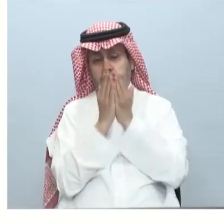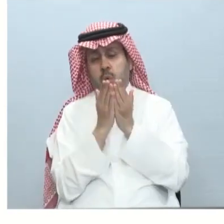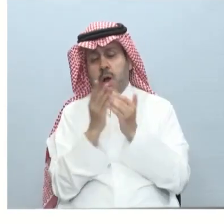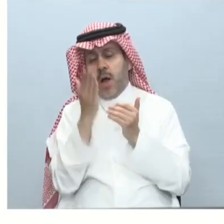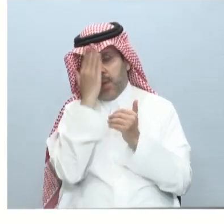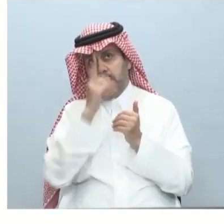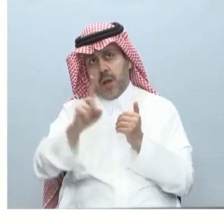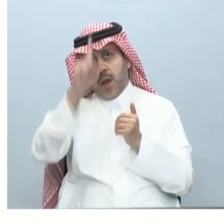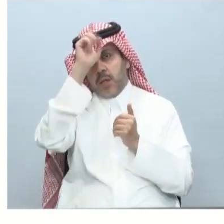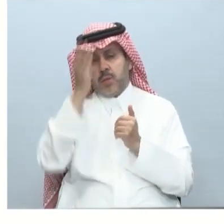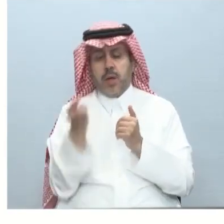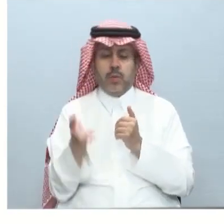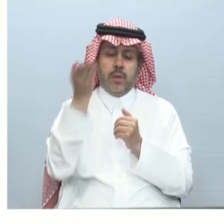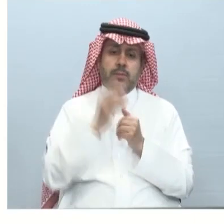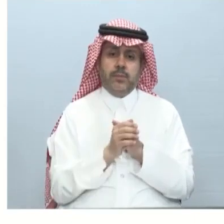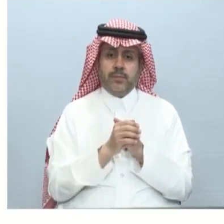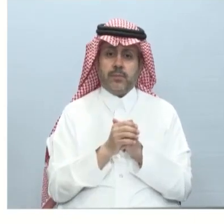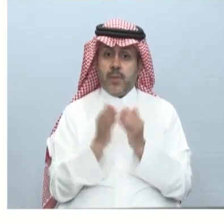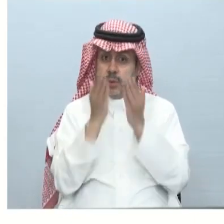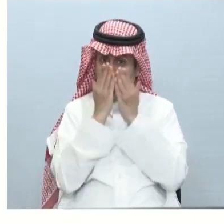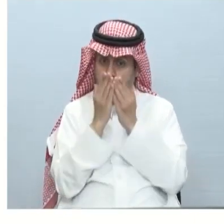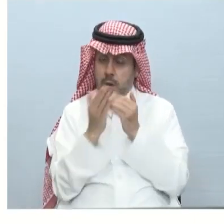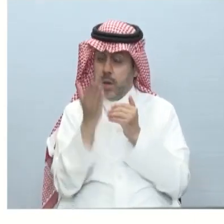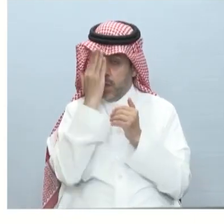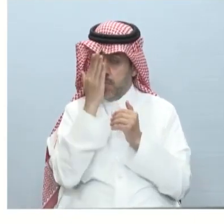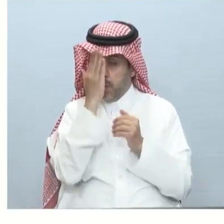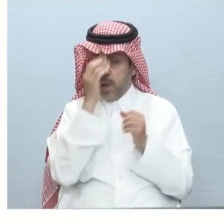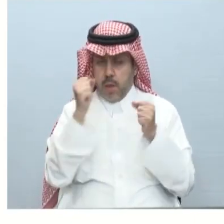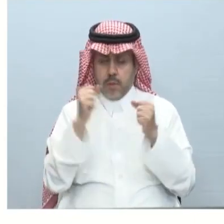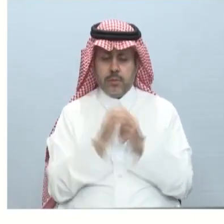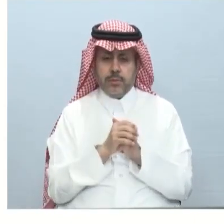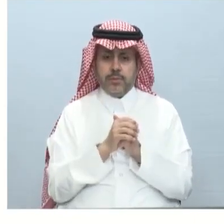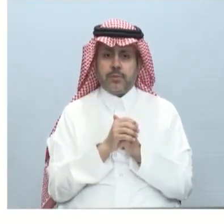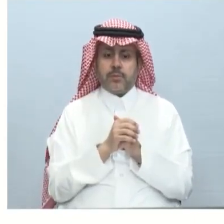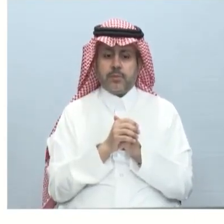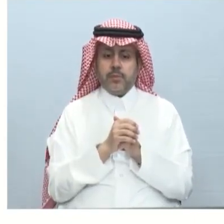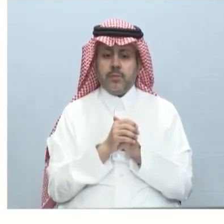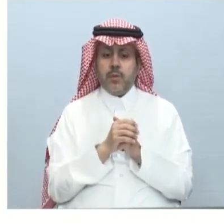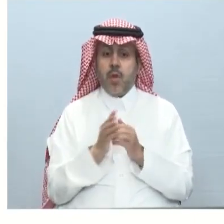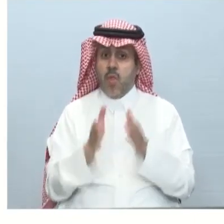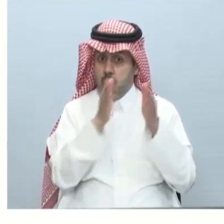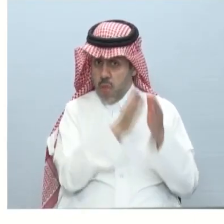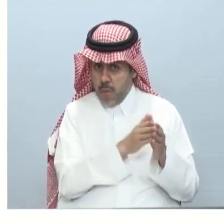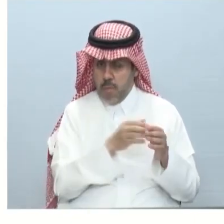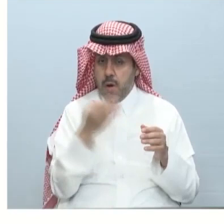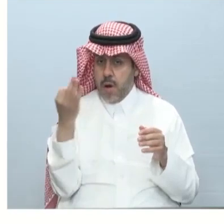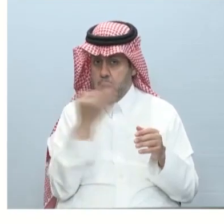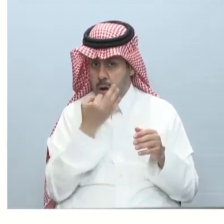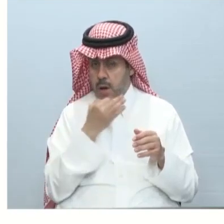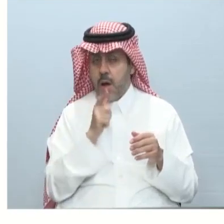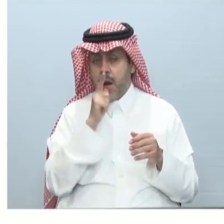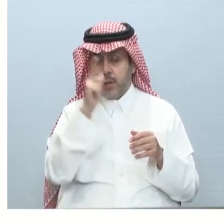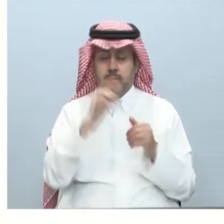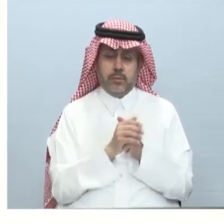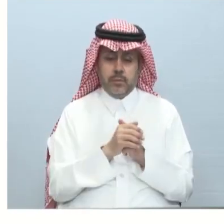لله جل وعلا فالدعاء هو العباده كما قال عليه الصلاه والسلام ثم تلى عليه الصلاه والسلام قوله تعالى